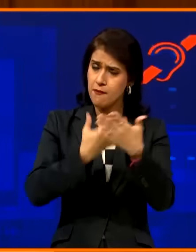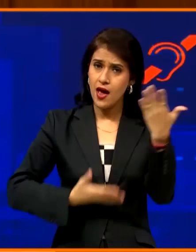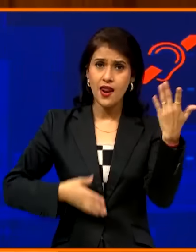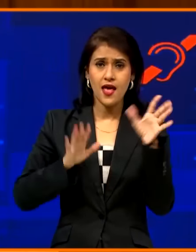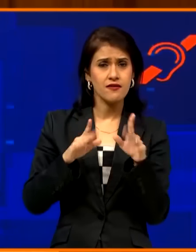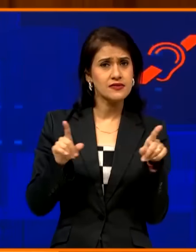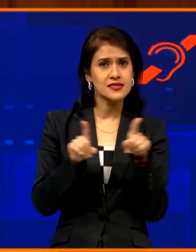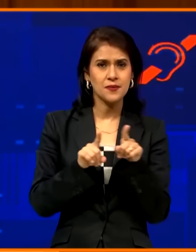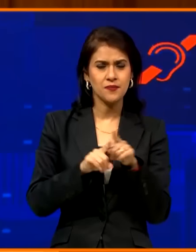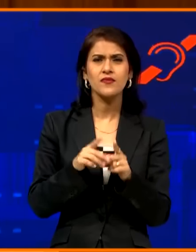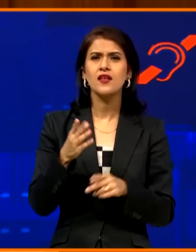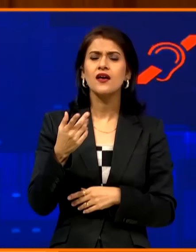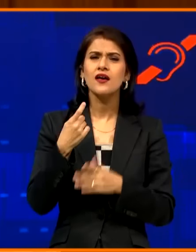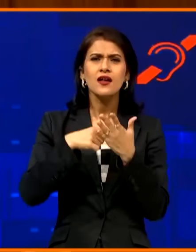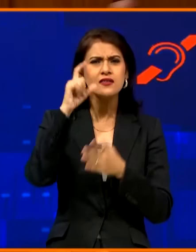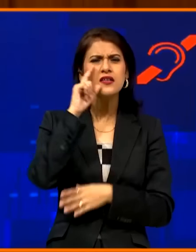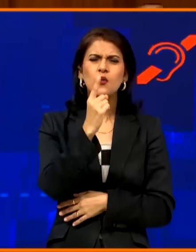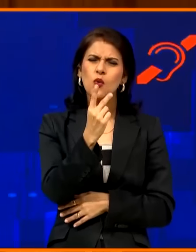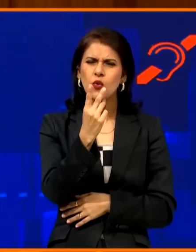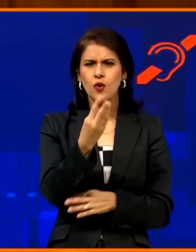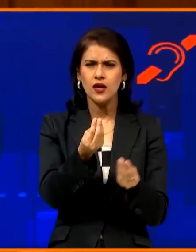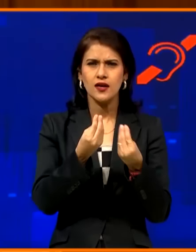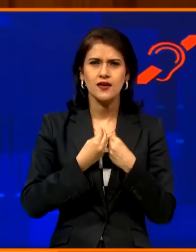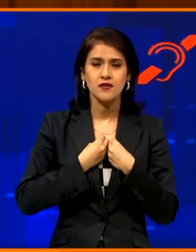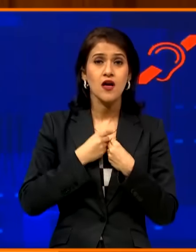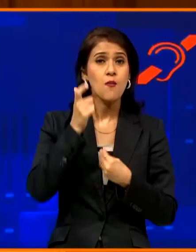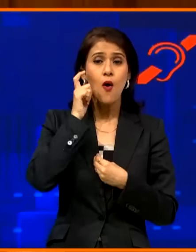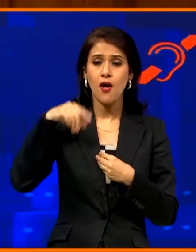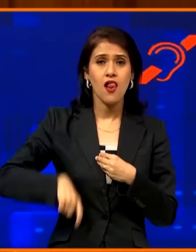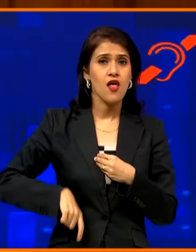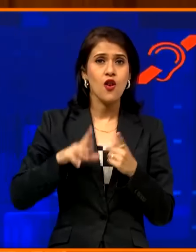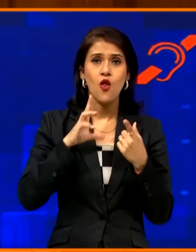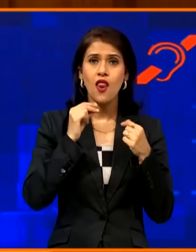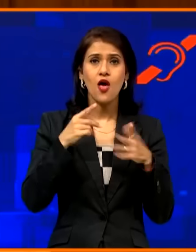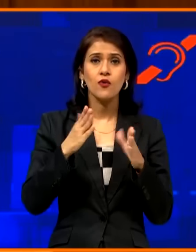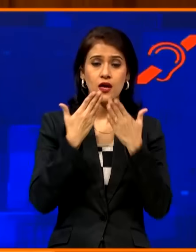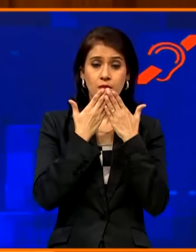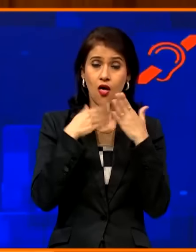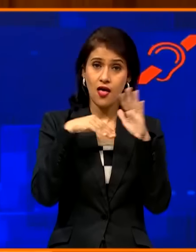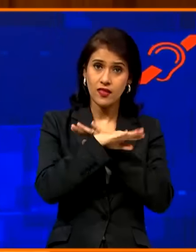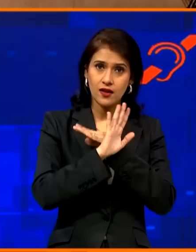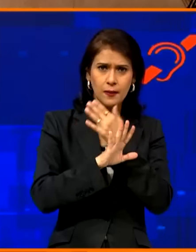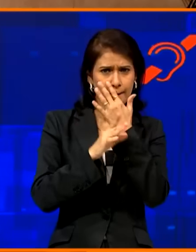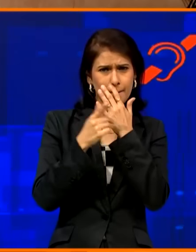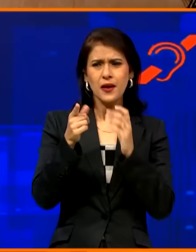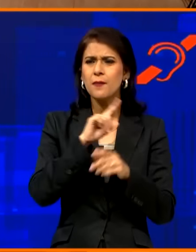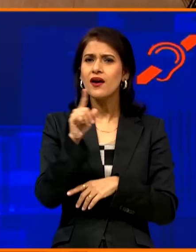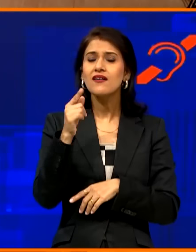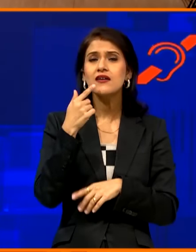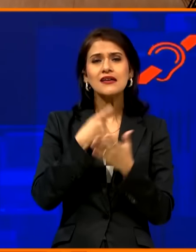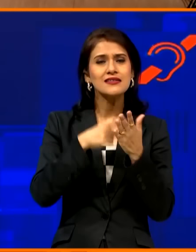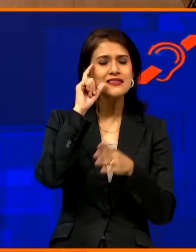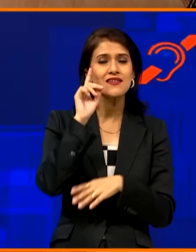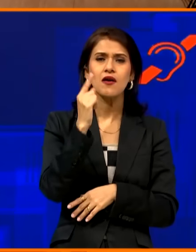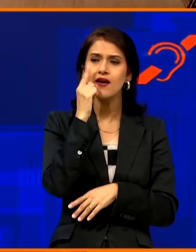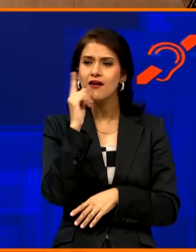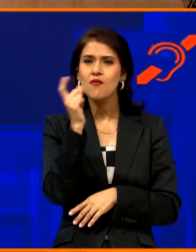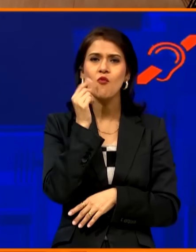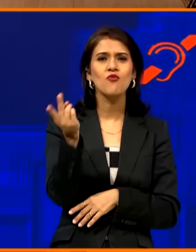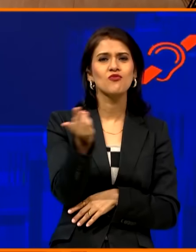इसी तरह की एक दो बता दीजिए मुझे भैया ये मोबाइल नहीं रख सकते अगर आप इंस्टिट्यूट में रहेंगे वो तो दोनों के लिए है सबके लिए